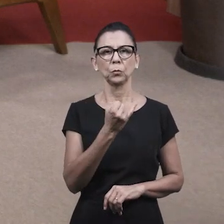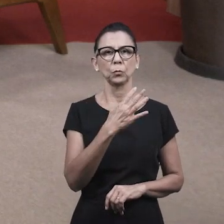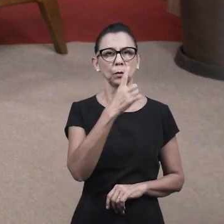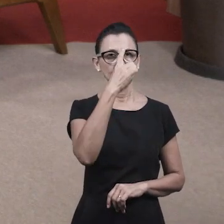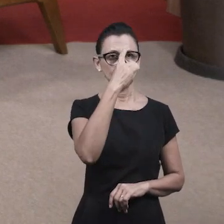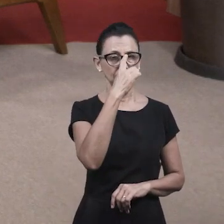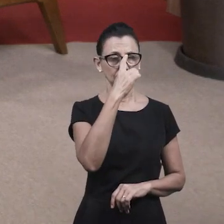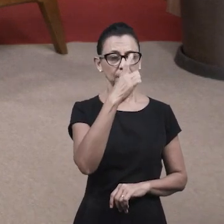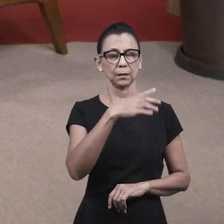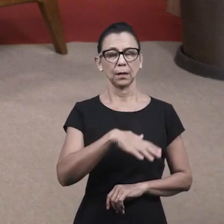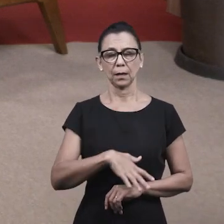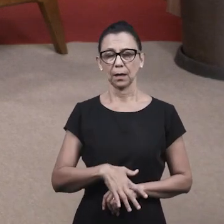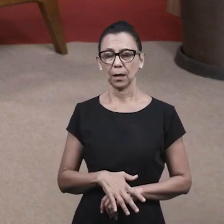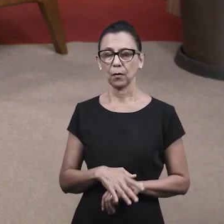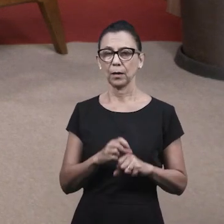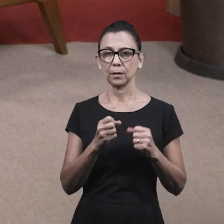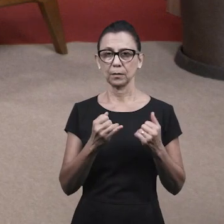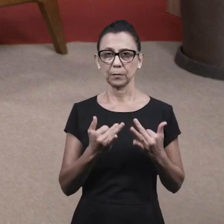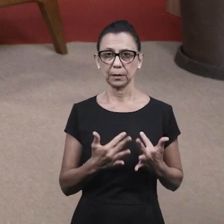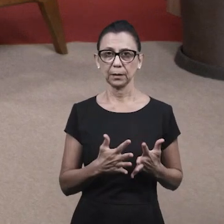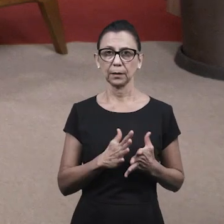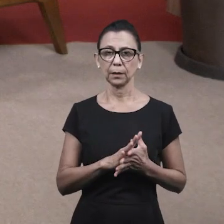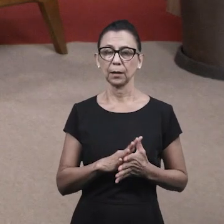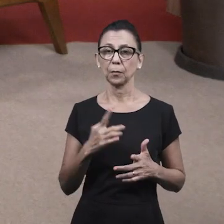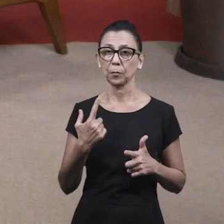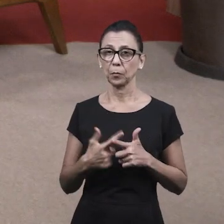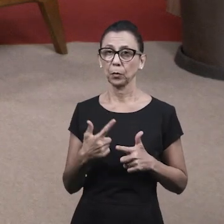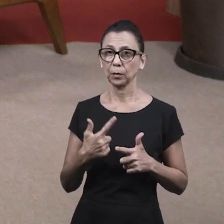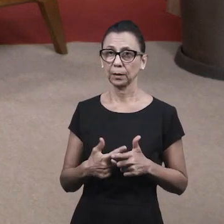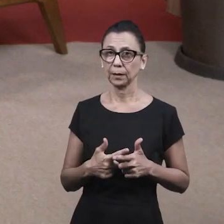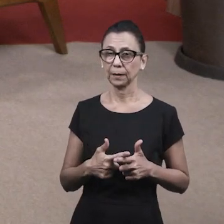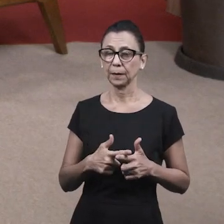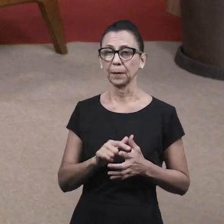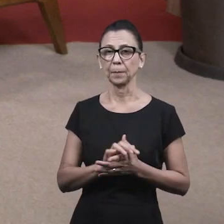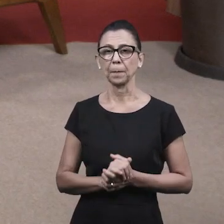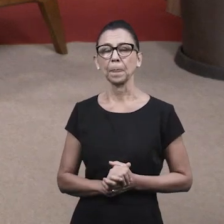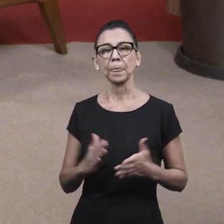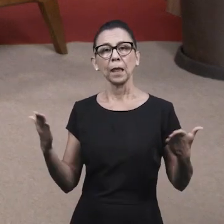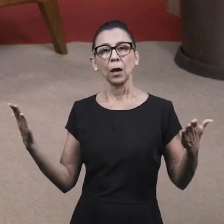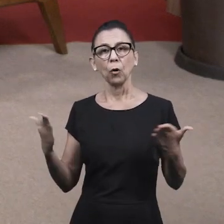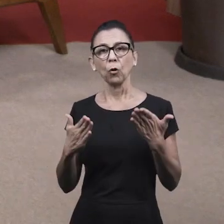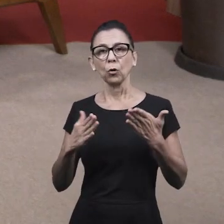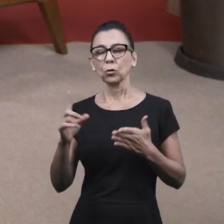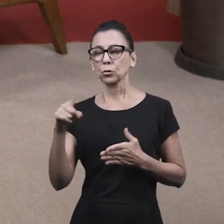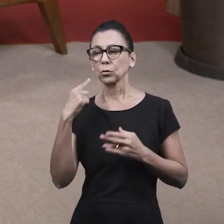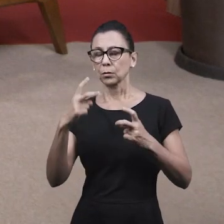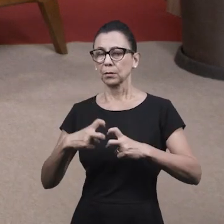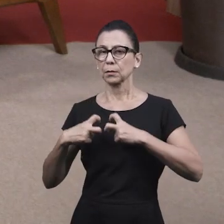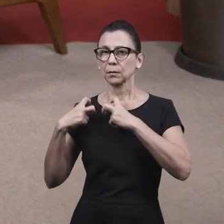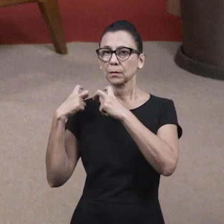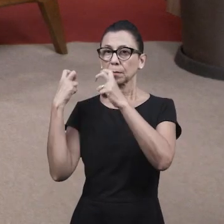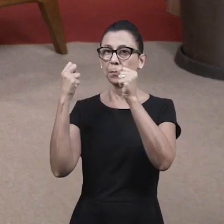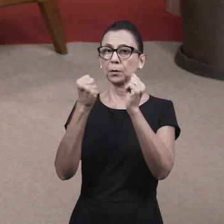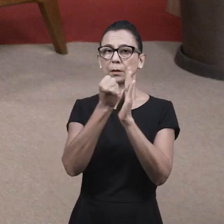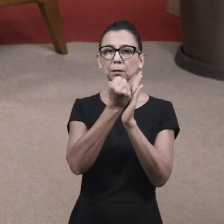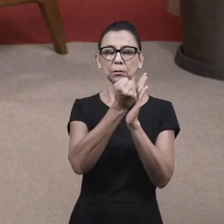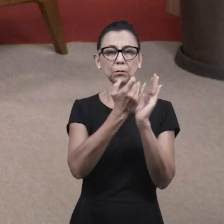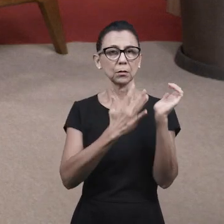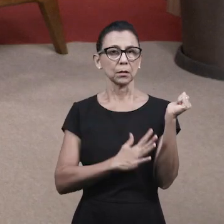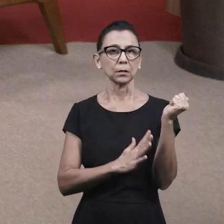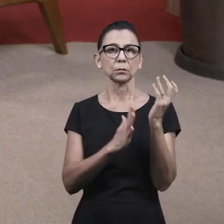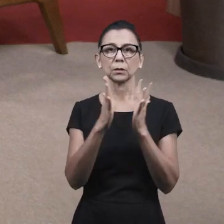nous réalisons continuellement, où nous invoquons ce pouvoir du sang de Jésus, de